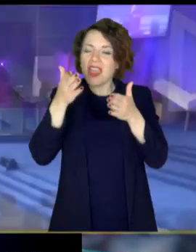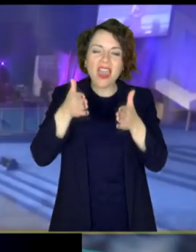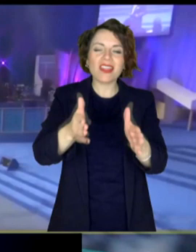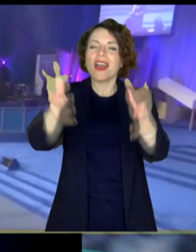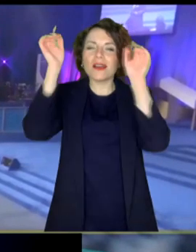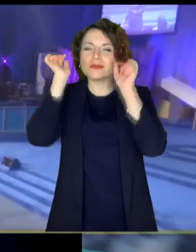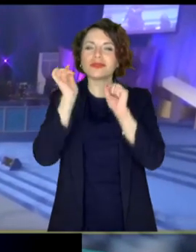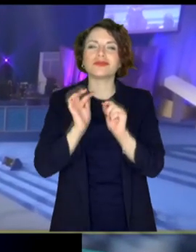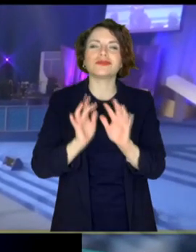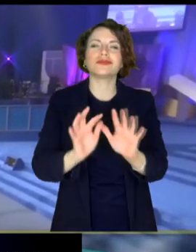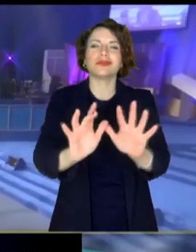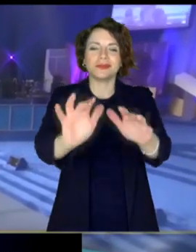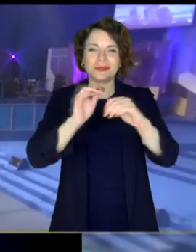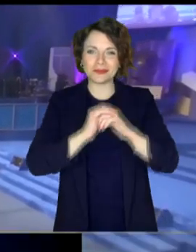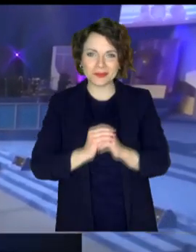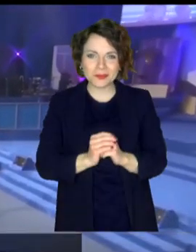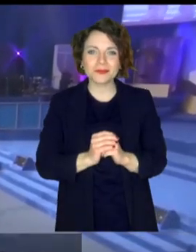cammino.